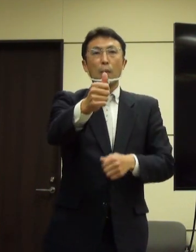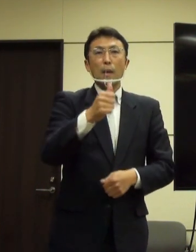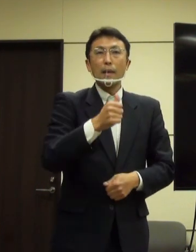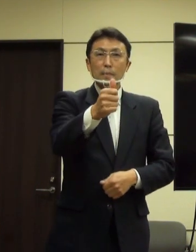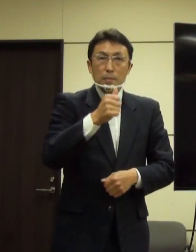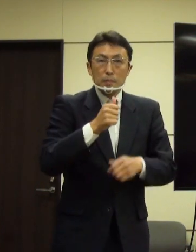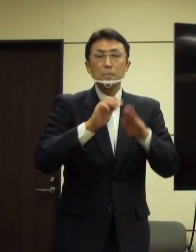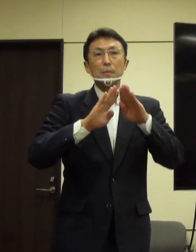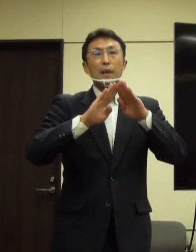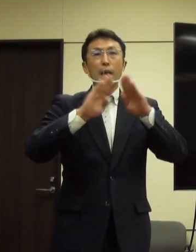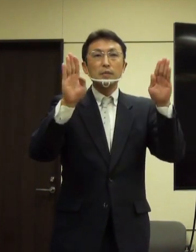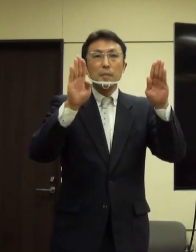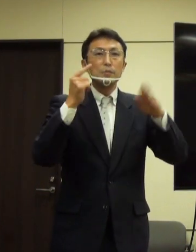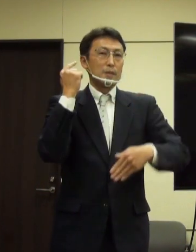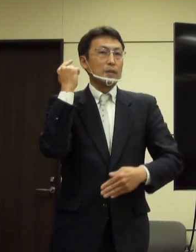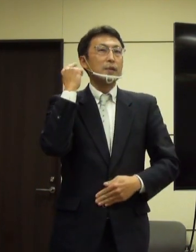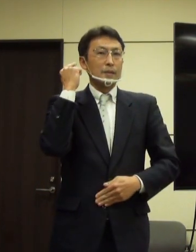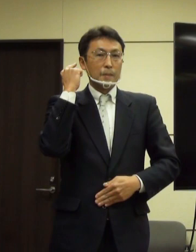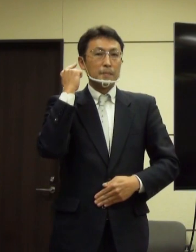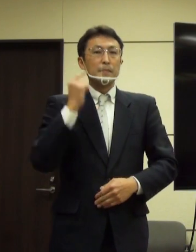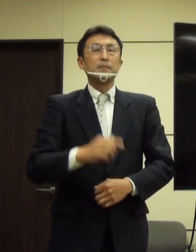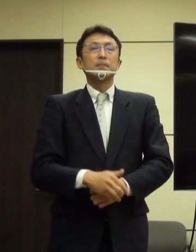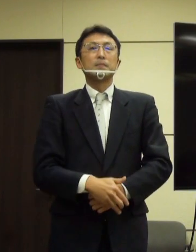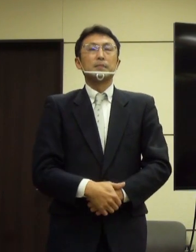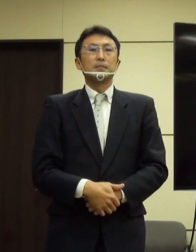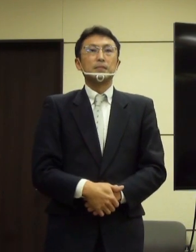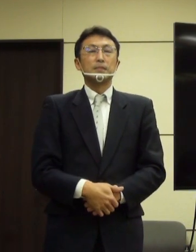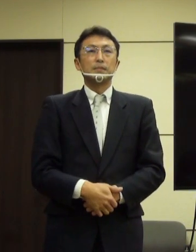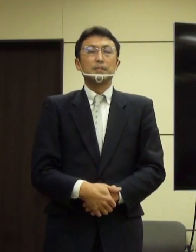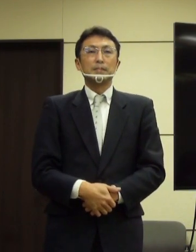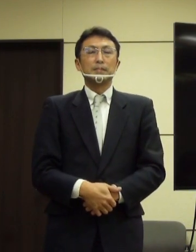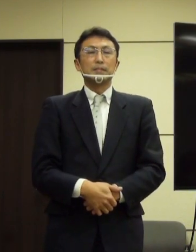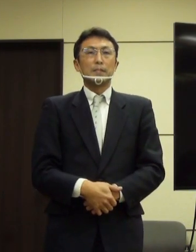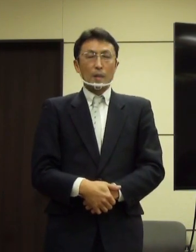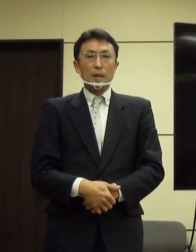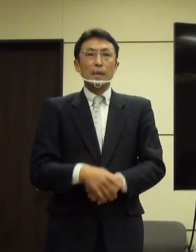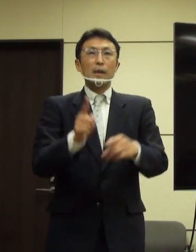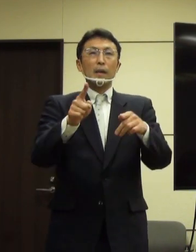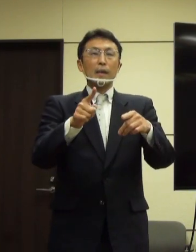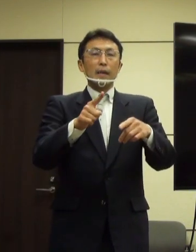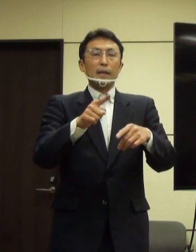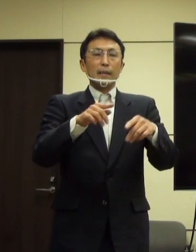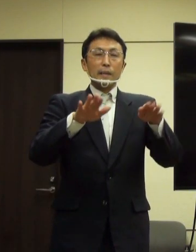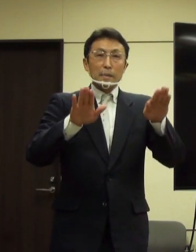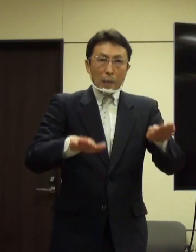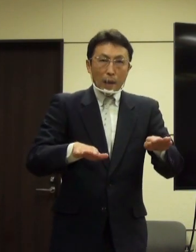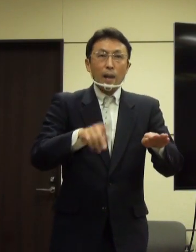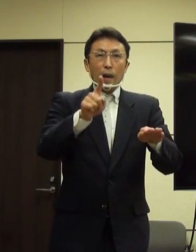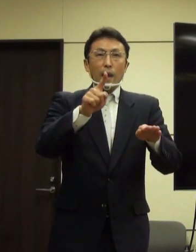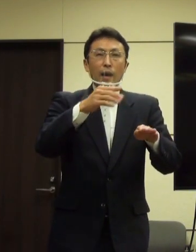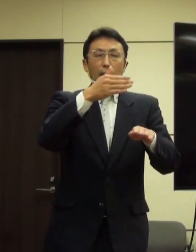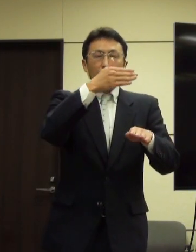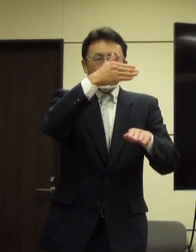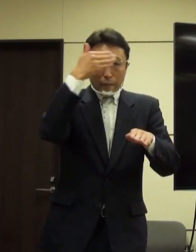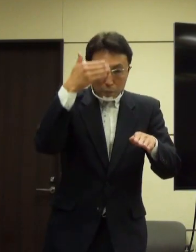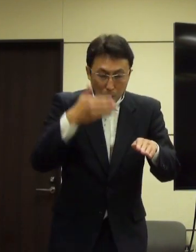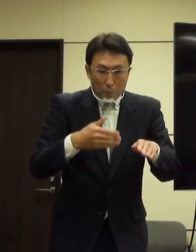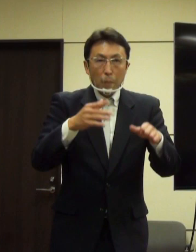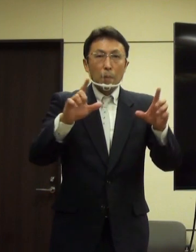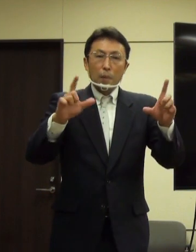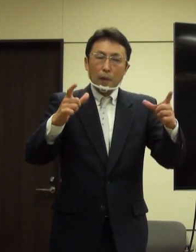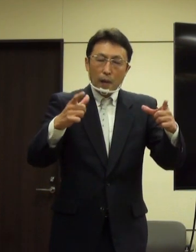まあひとまず可能これまでの非常に危機的な状況よりは光が見えたなと思ってまああの